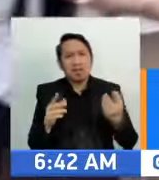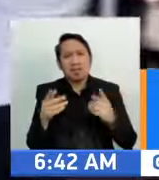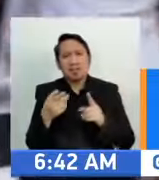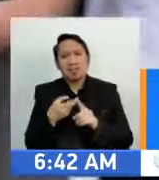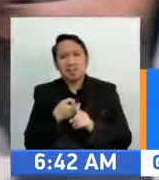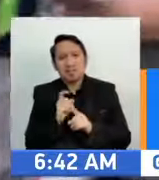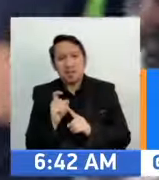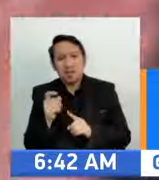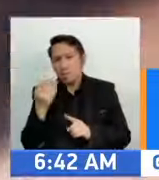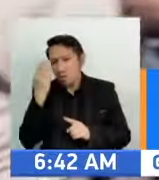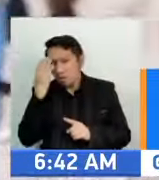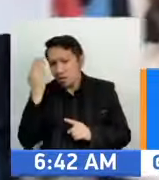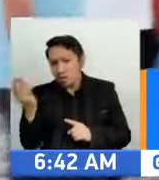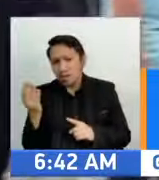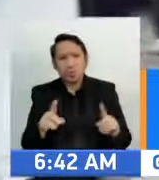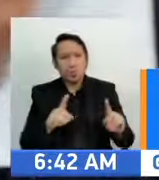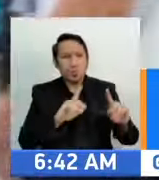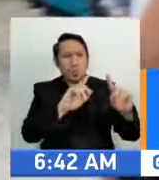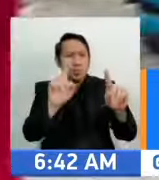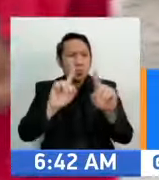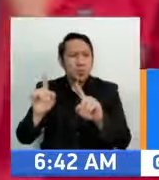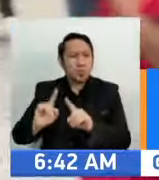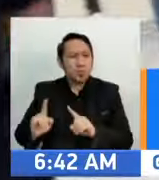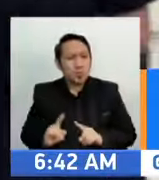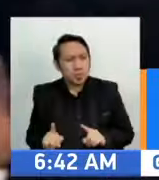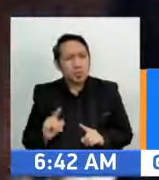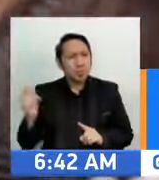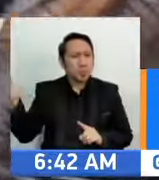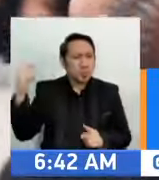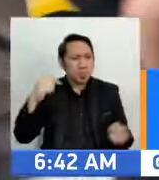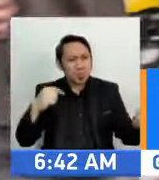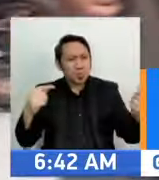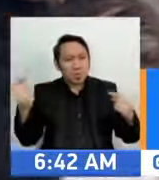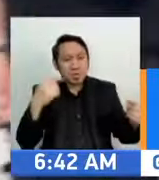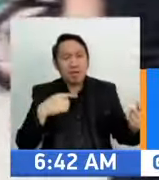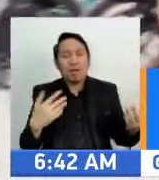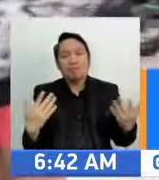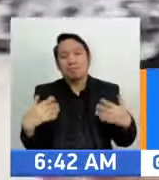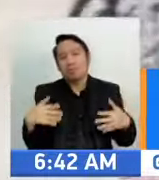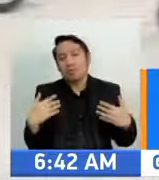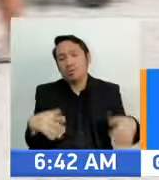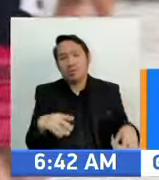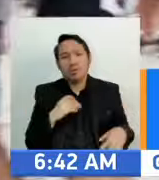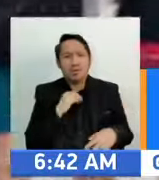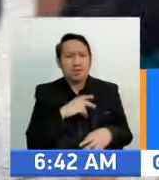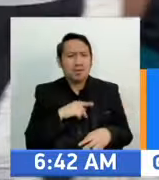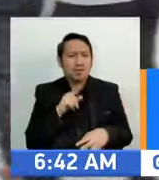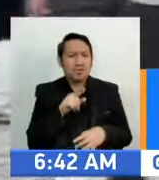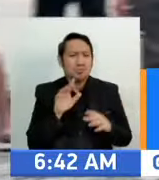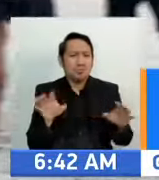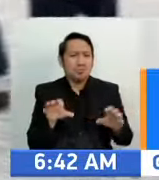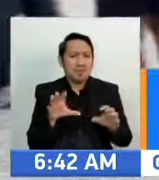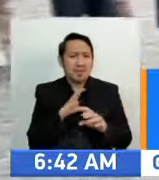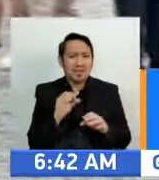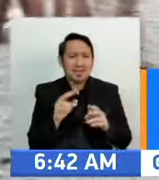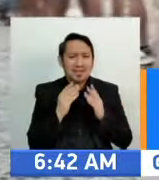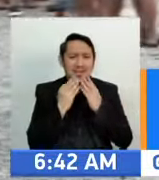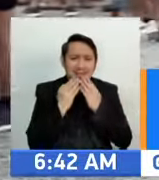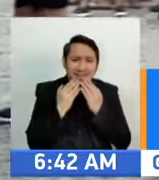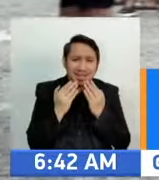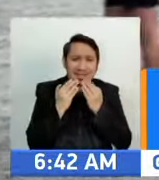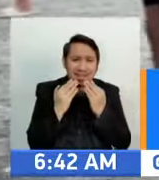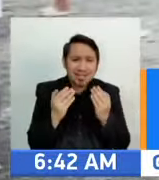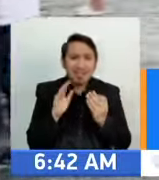Bulacan. Iba't ibang parte actually ng Pilipinas, di ba? Ang dami talaga. Kaya na-appreciate ko po lahat yung effort nyo at gusto ko kayong pasalamatan. Maraming salamat sa mga